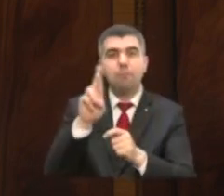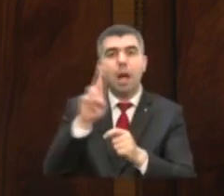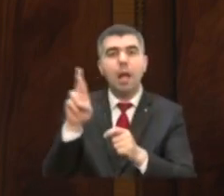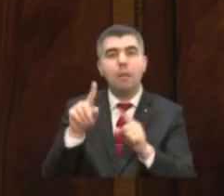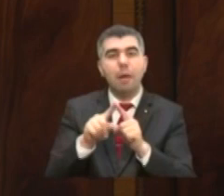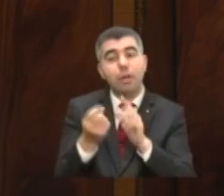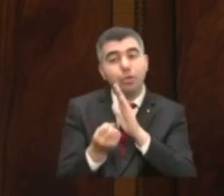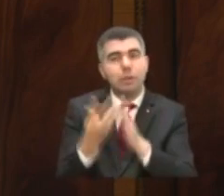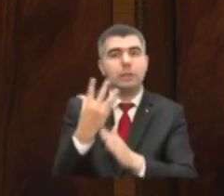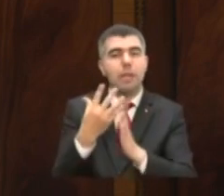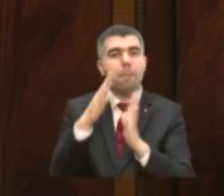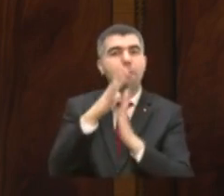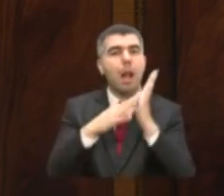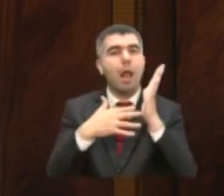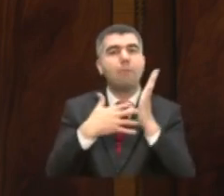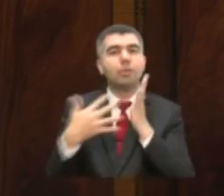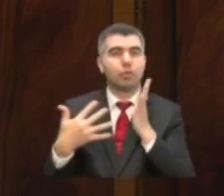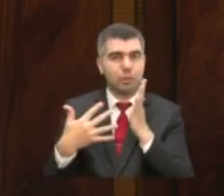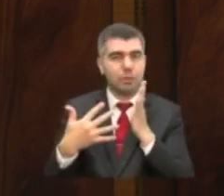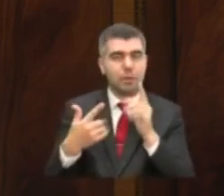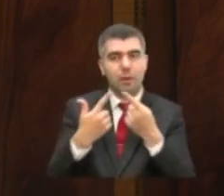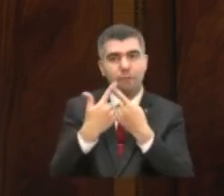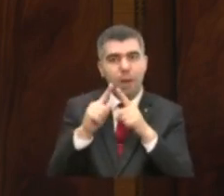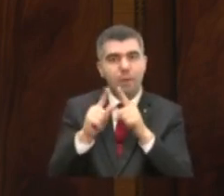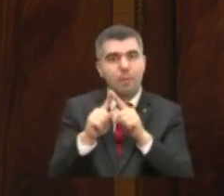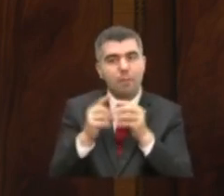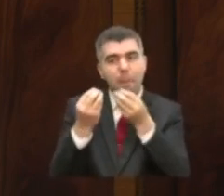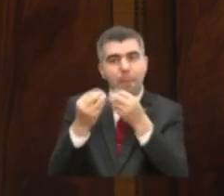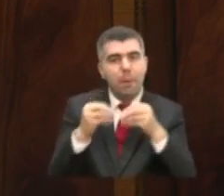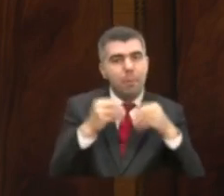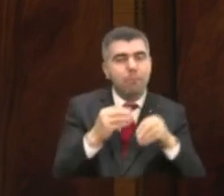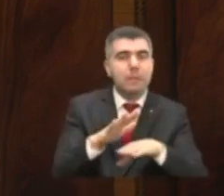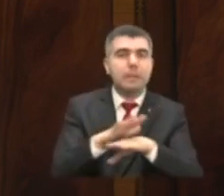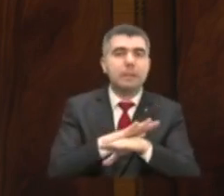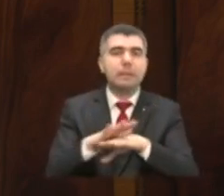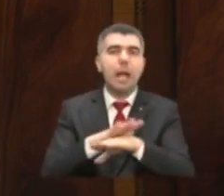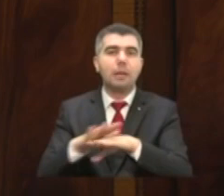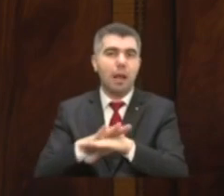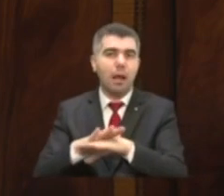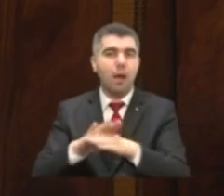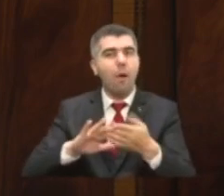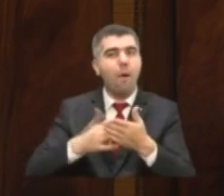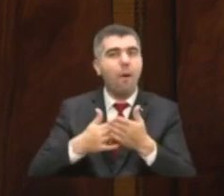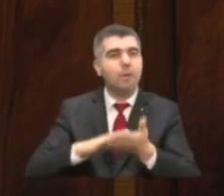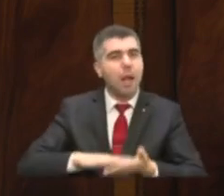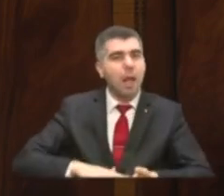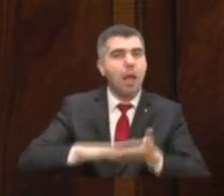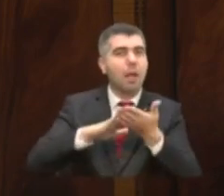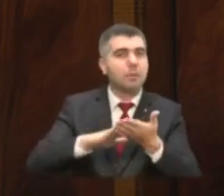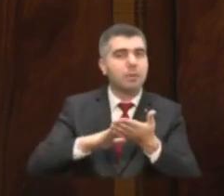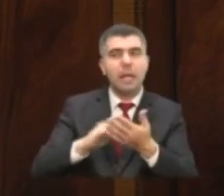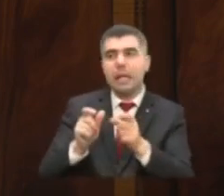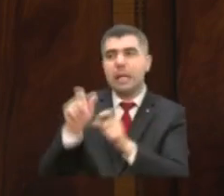الاجتماعية بشكل شامل أمام فشل السياسات العمومية في الاستجابة لانتظارات